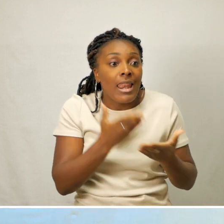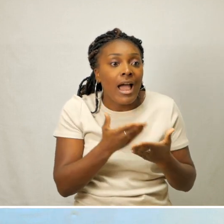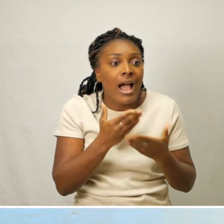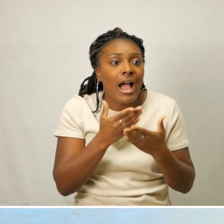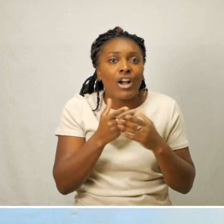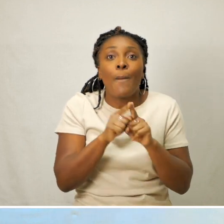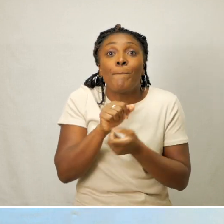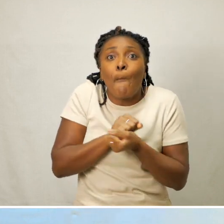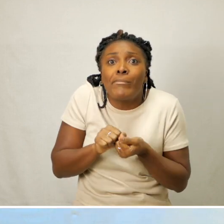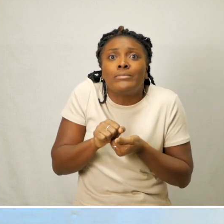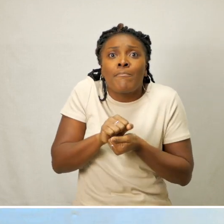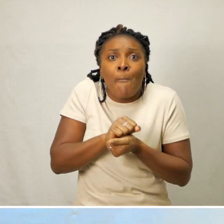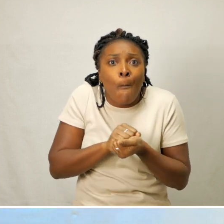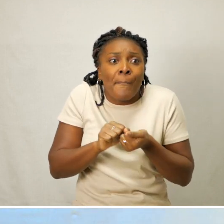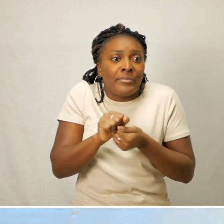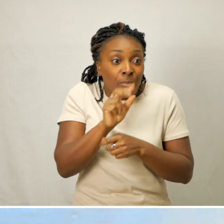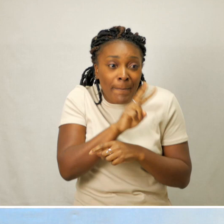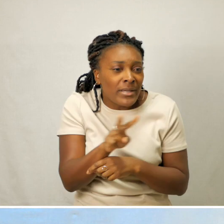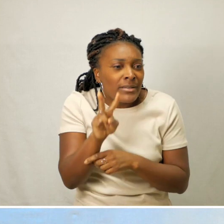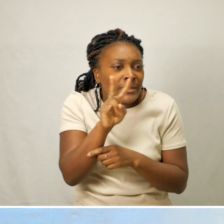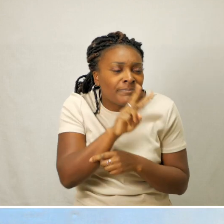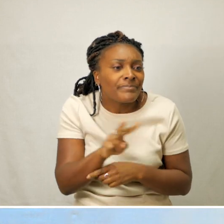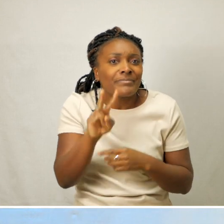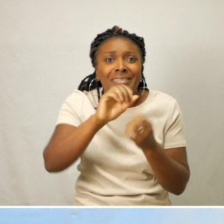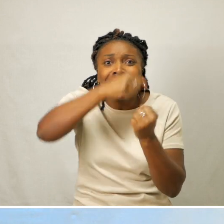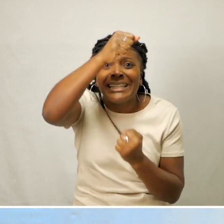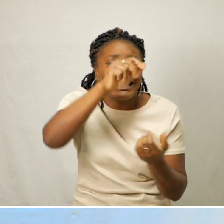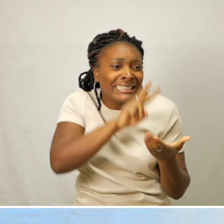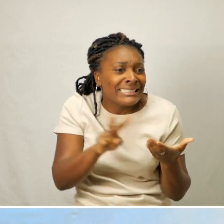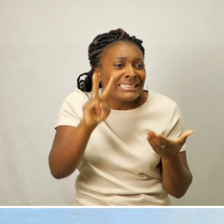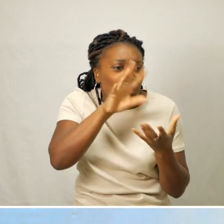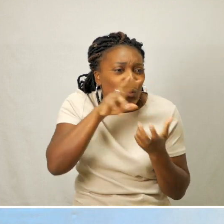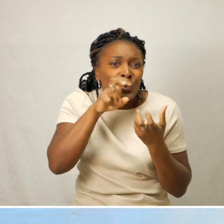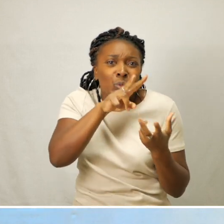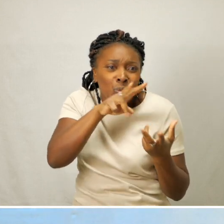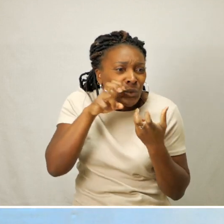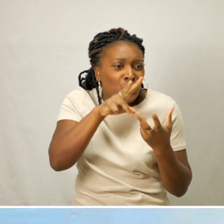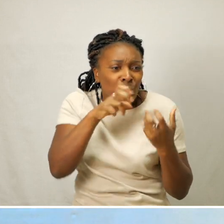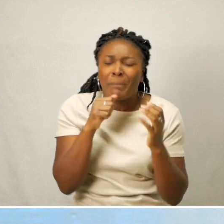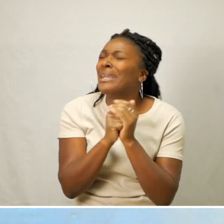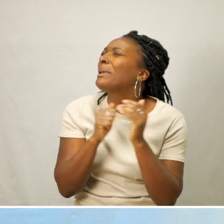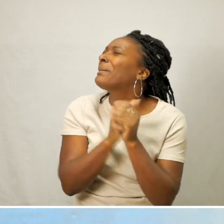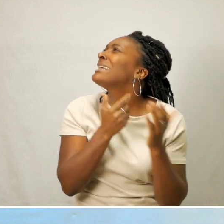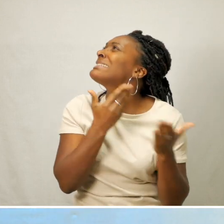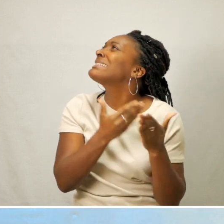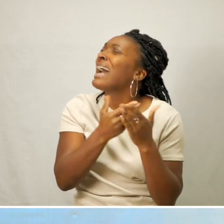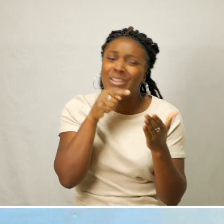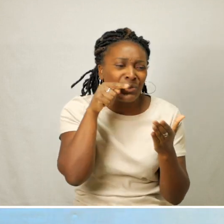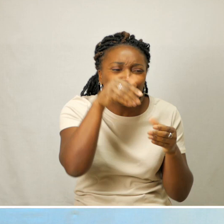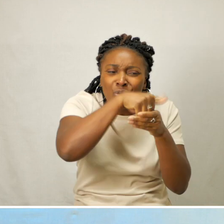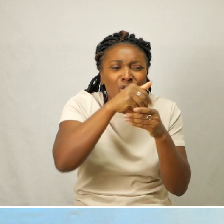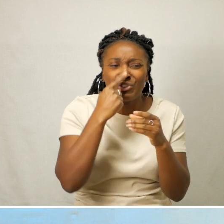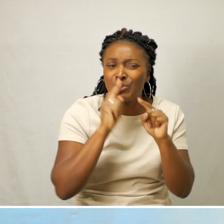de mastication. Il va commencer à disséquer les Écritures, à s'imprégner des Écritures, à prier sur les Écritures. Il dit, il y a quelque chose, un secret que Dieu